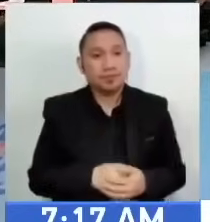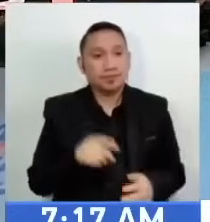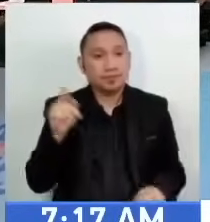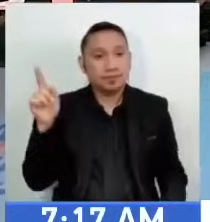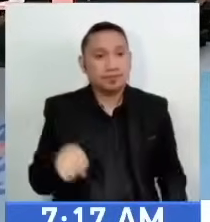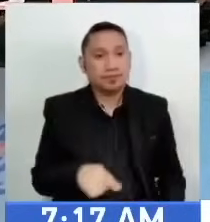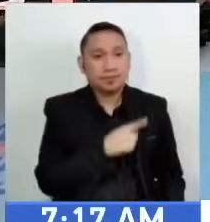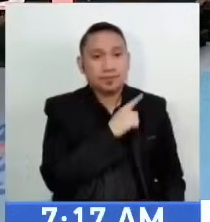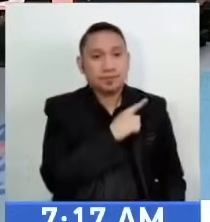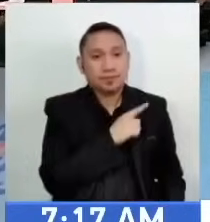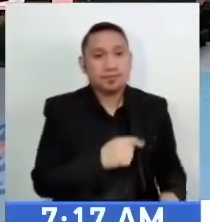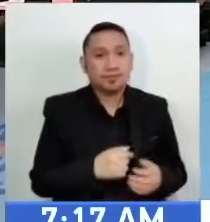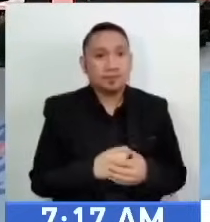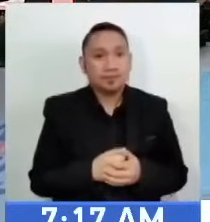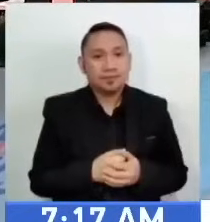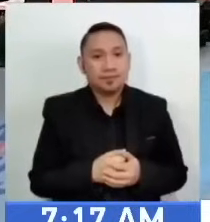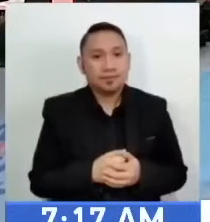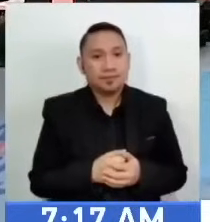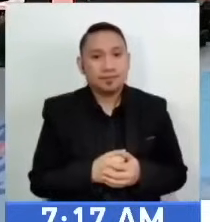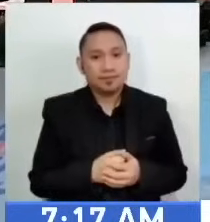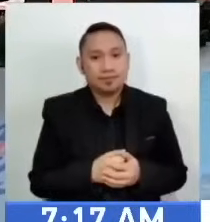lagi, mga kapuso.